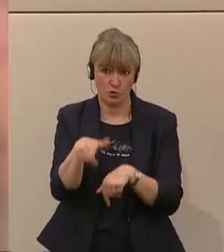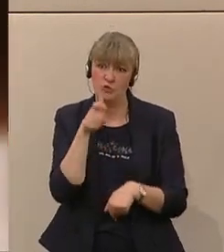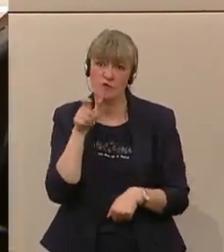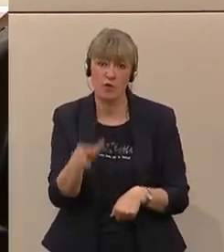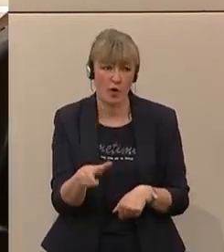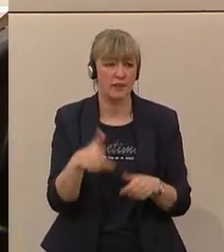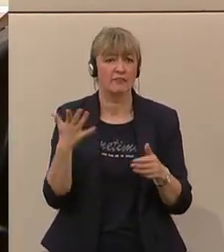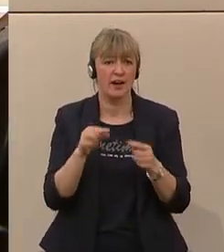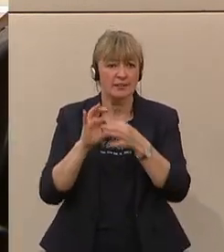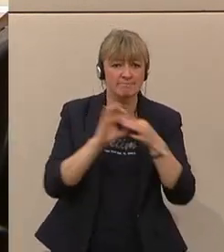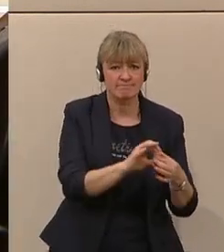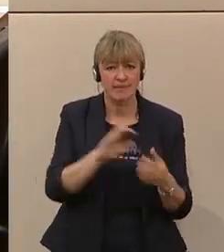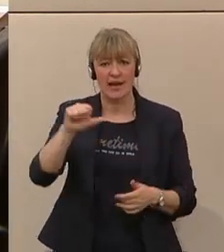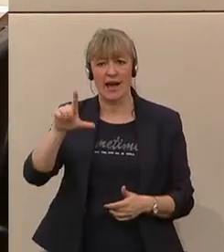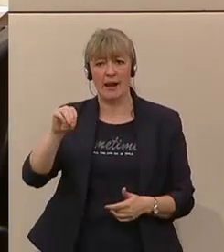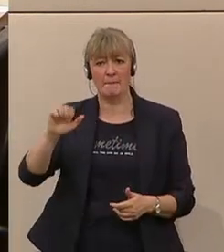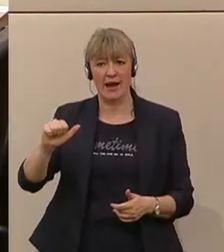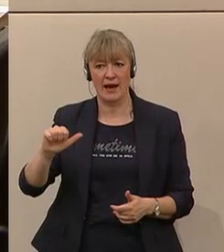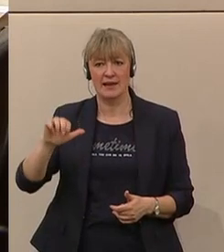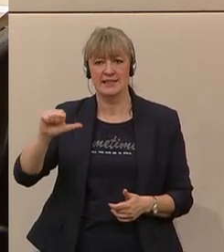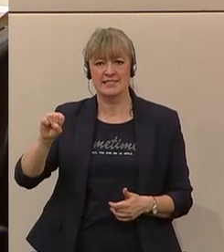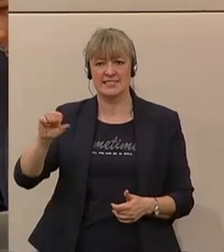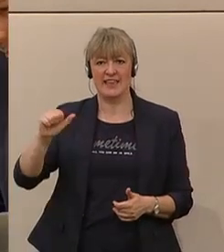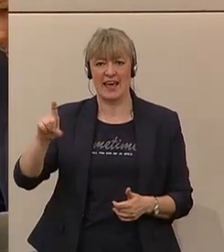Entschuldigung bei Alma Sadic.